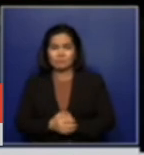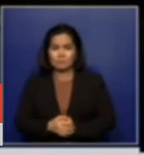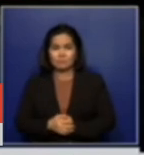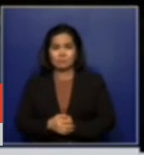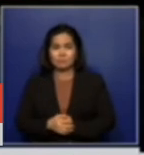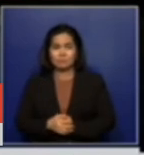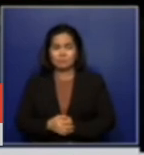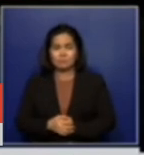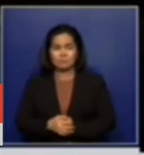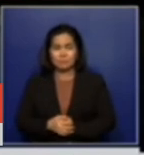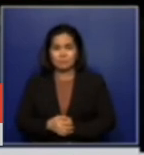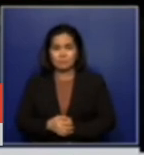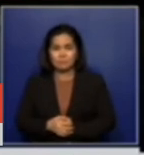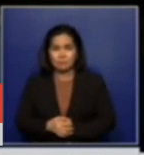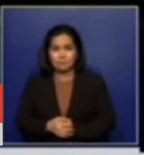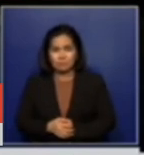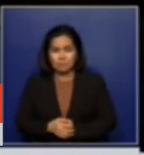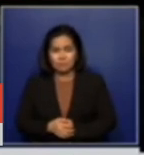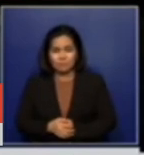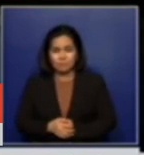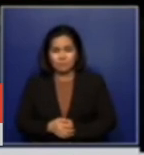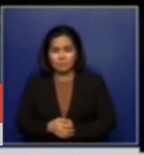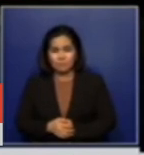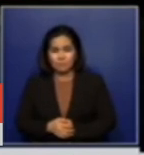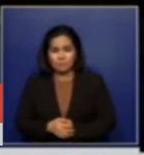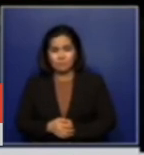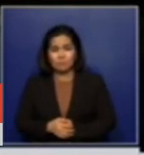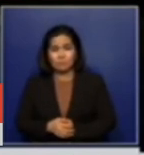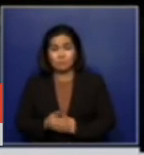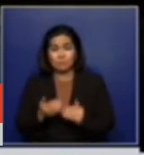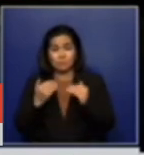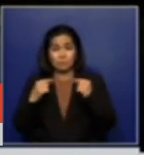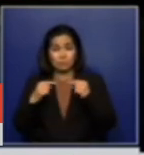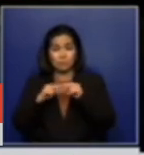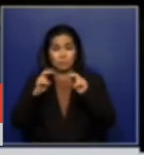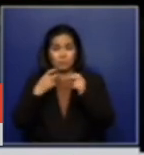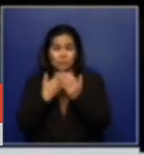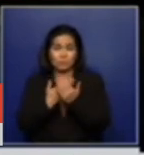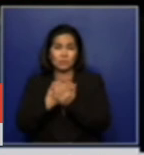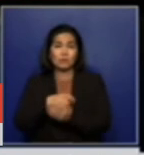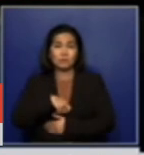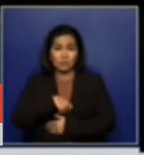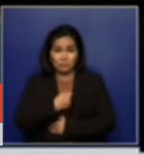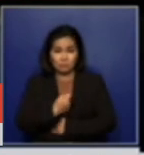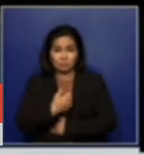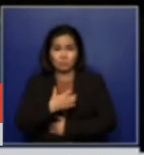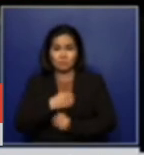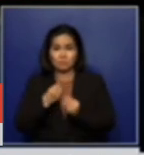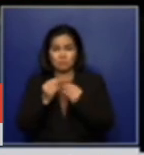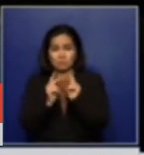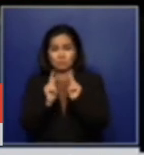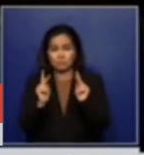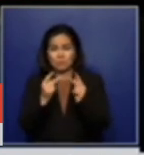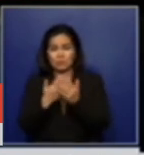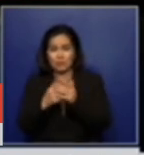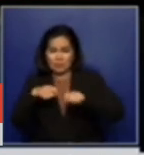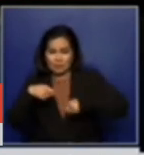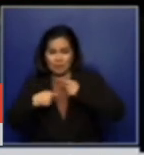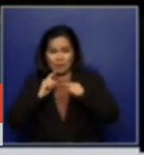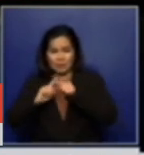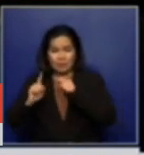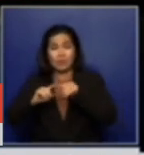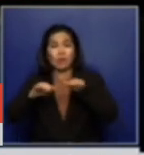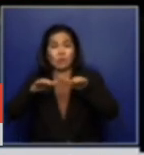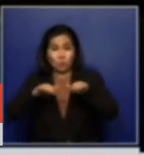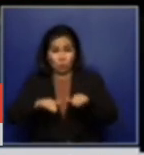เรื่องต่อไปครับเรื่องของรายจ่ายผมอยากให้กรรมธิการไปปรับลดครับปรับล